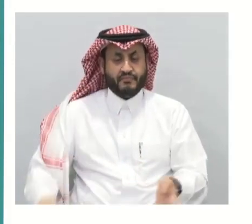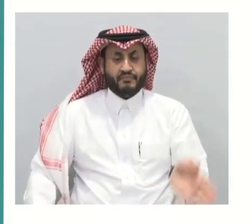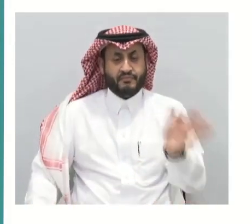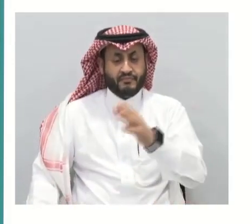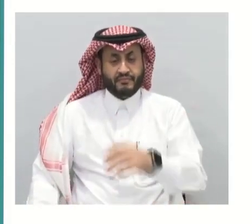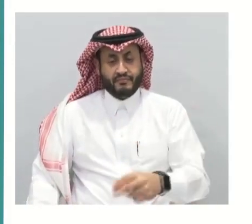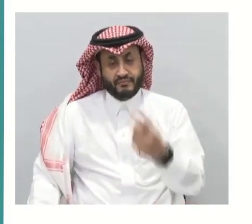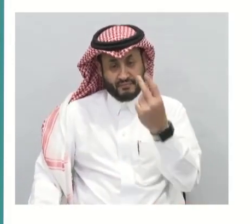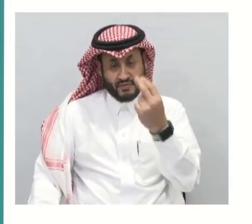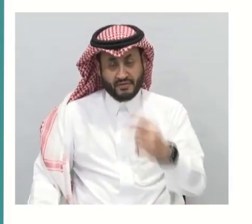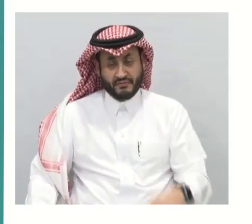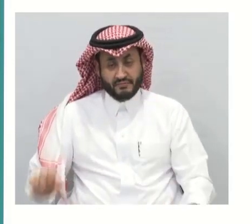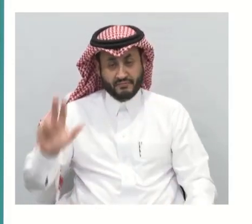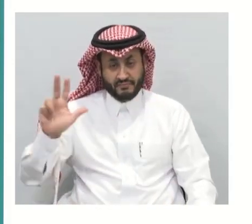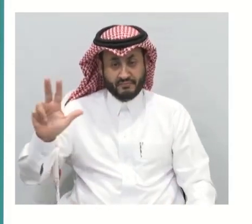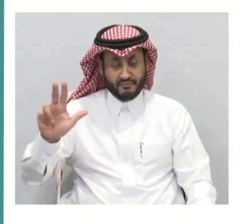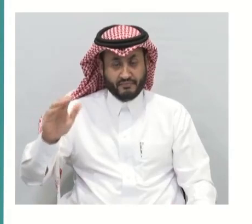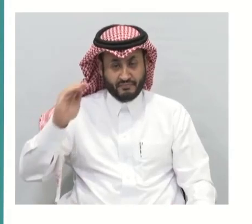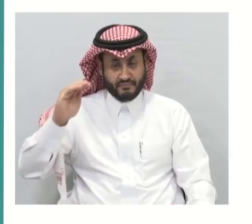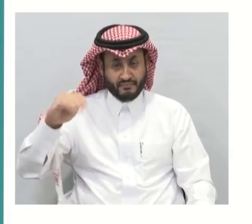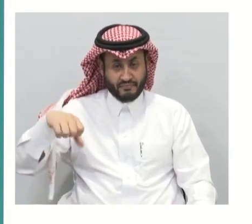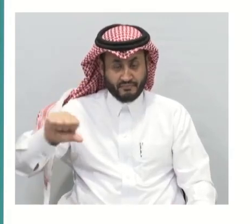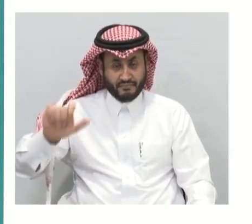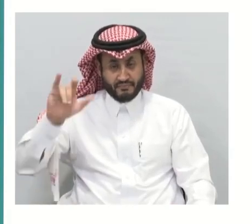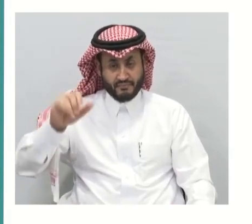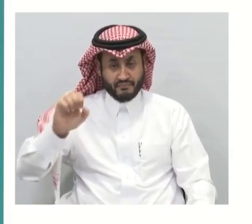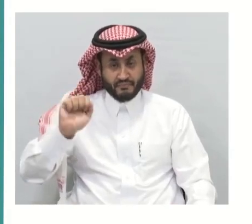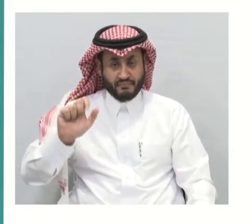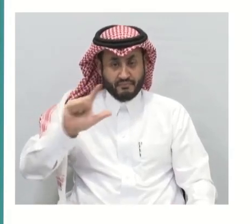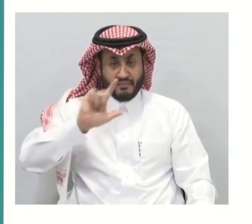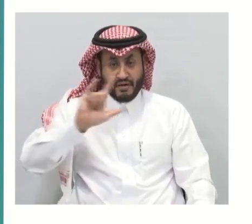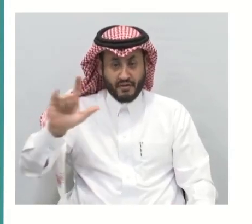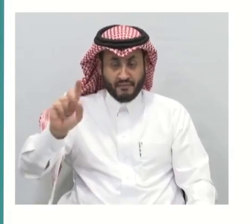والحويصلات هذا الحويصلات